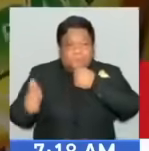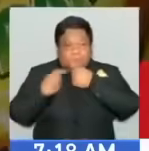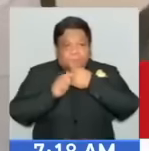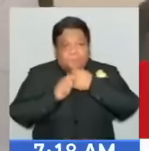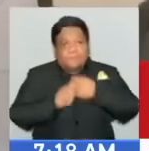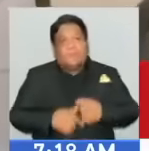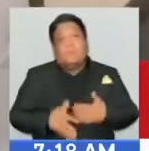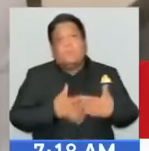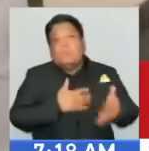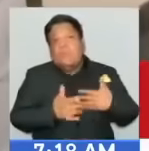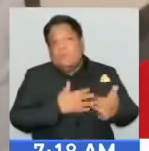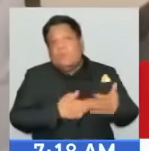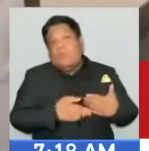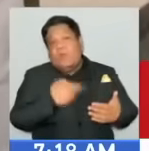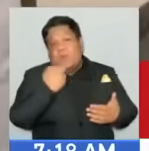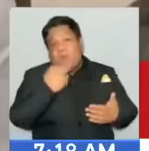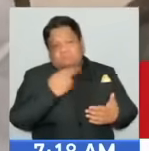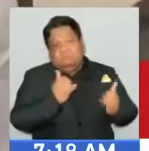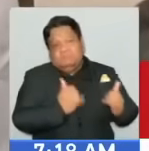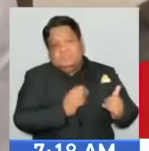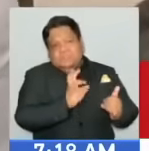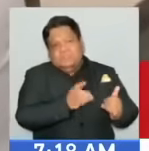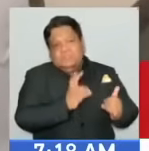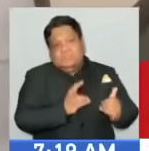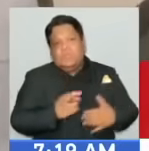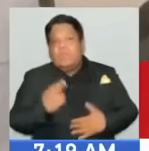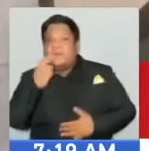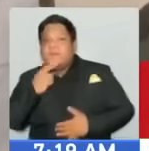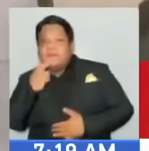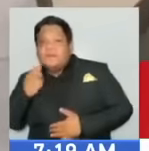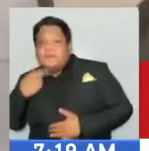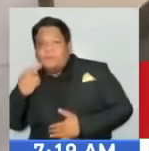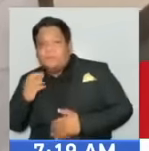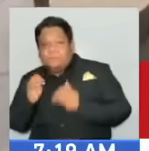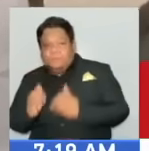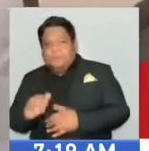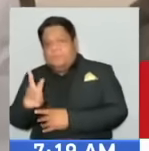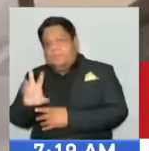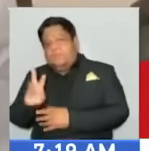per kilo, habang ang red rice ay 65 pesos per kilo.